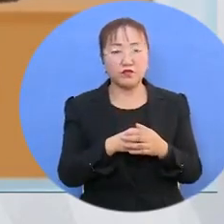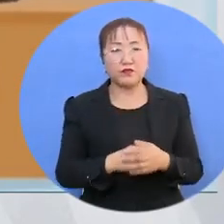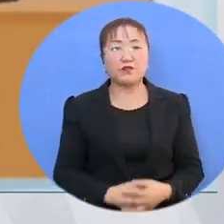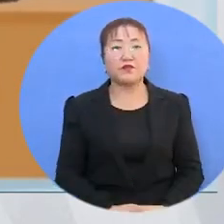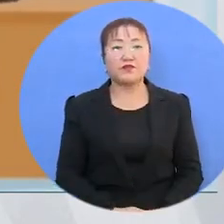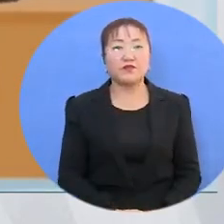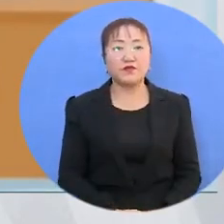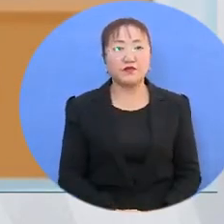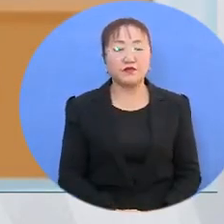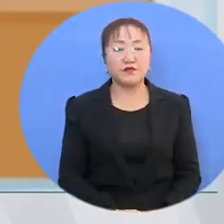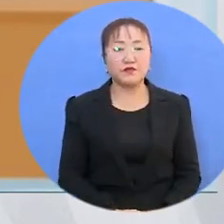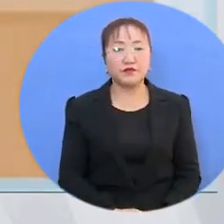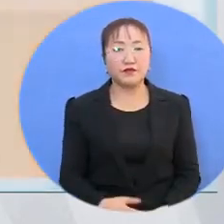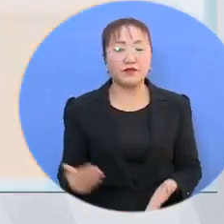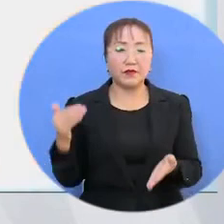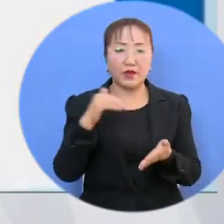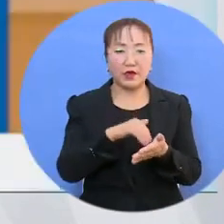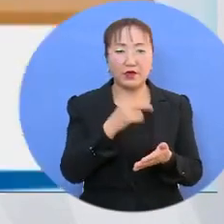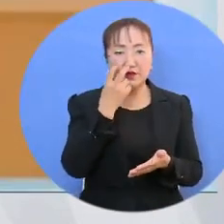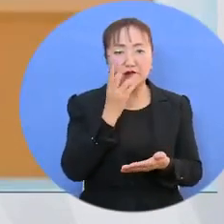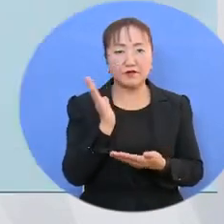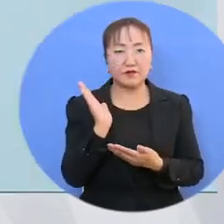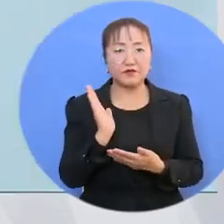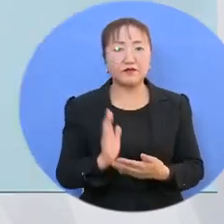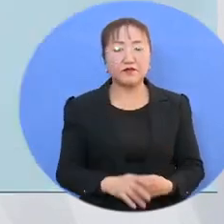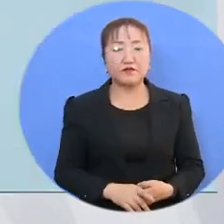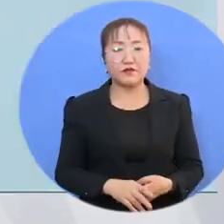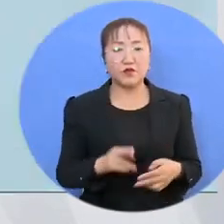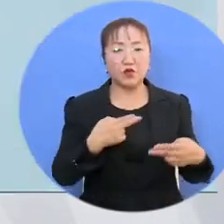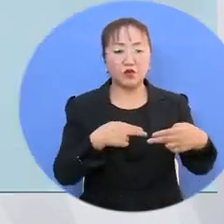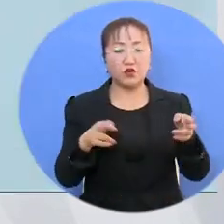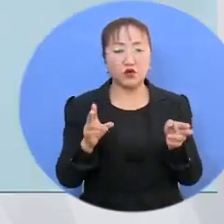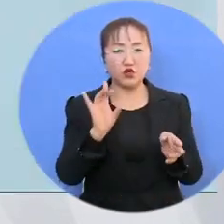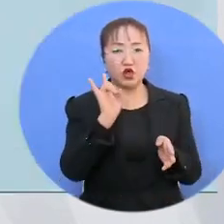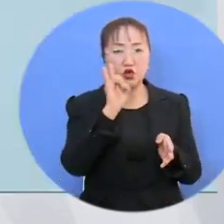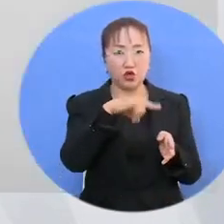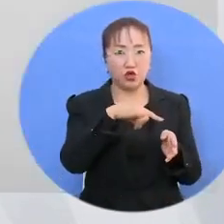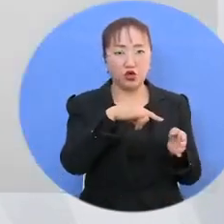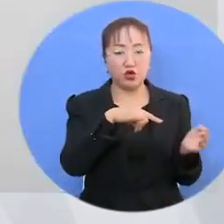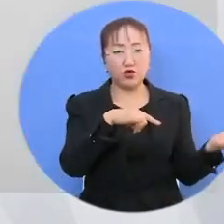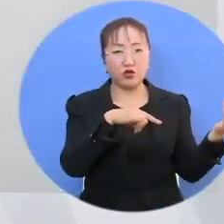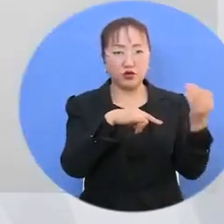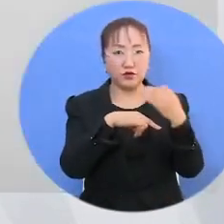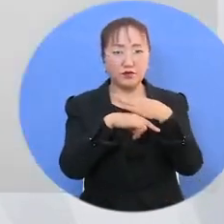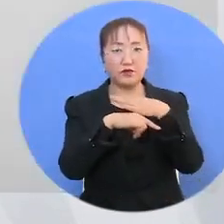аа. За дахин нэг харцгаая. Өрөөнийхөө цонхыг онгойлгоно, дахин нэг оролдож